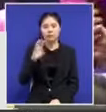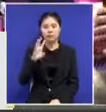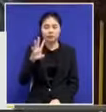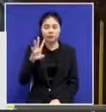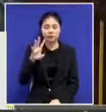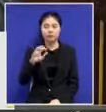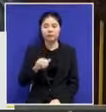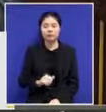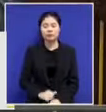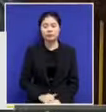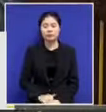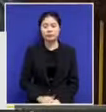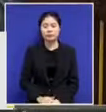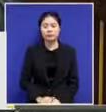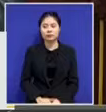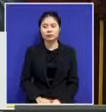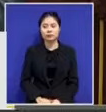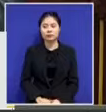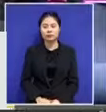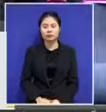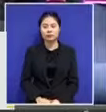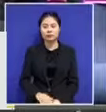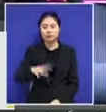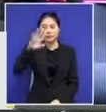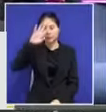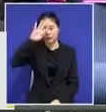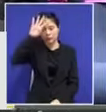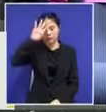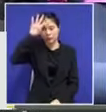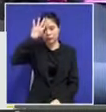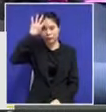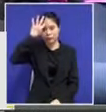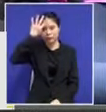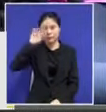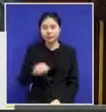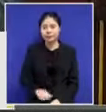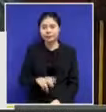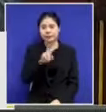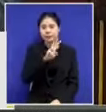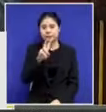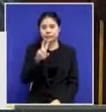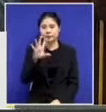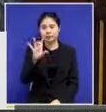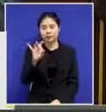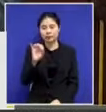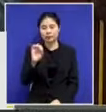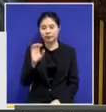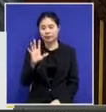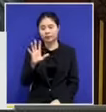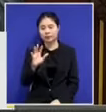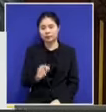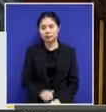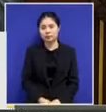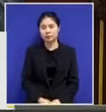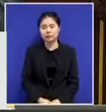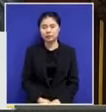นายบุญแก้วสมวง นายธนาธรจึงรุ่งเรืองกิจครับ 285นาย